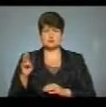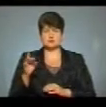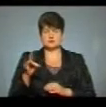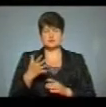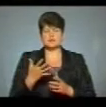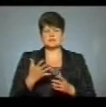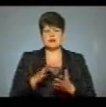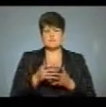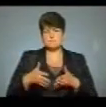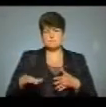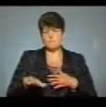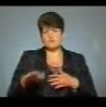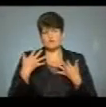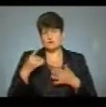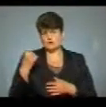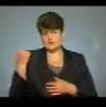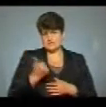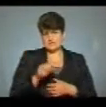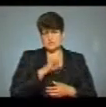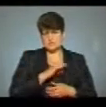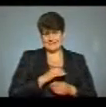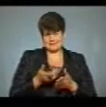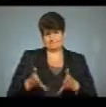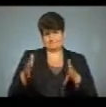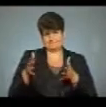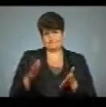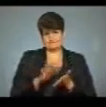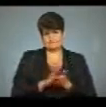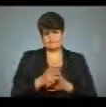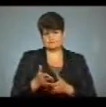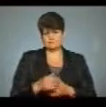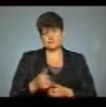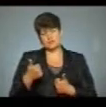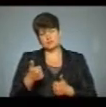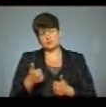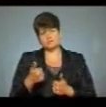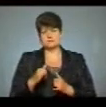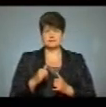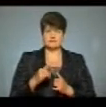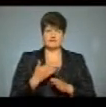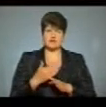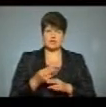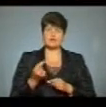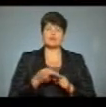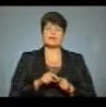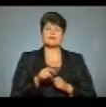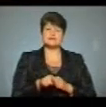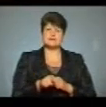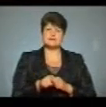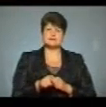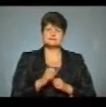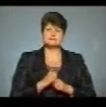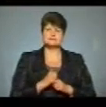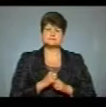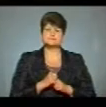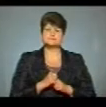Ірини Волос, яка уже тиждень користується ось цим контейнером для сміття. Чи добре, що виділили кошти саме на це? Чи є, можливо, інші нагальніші